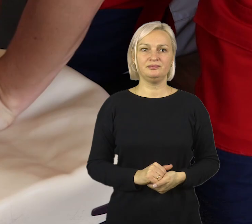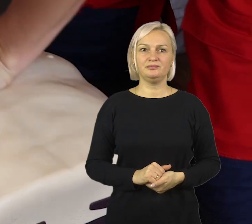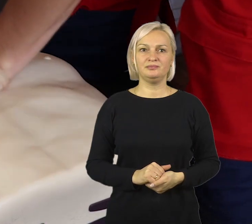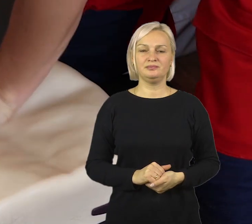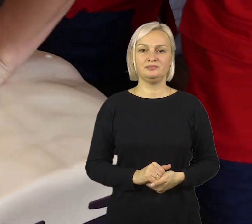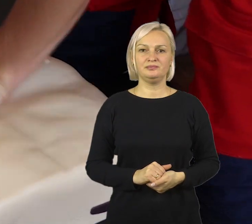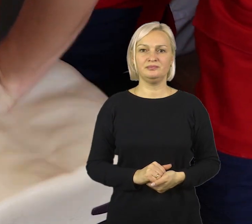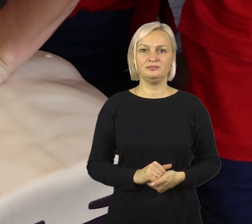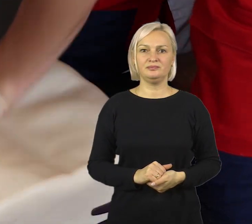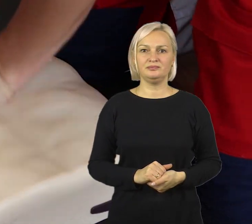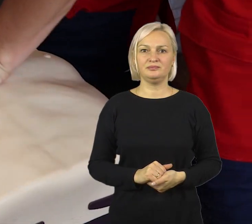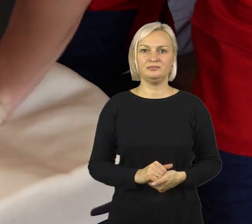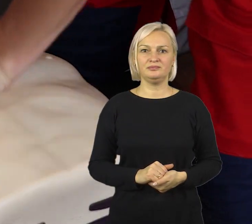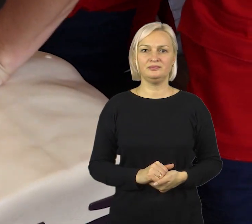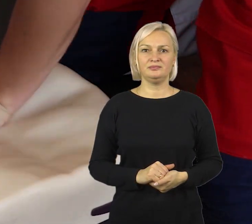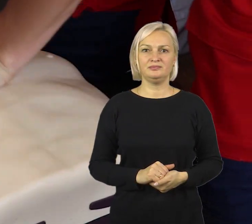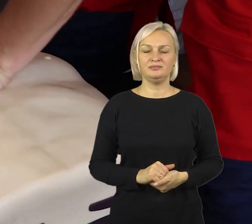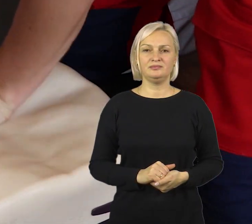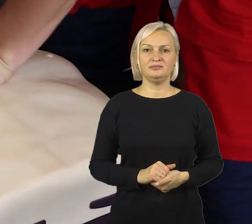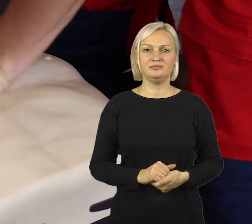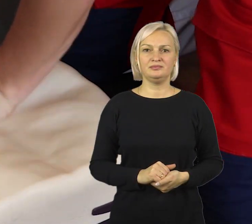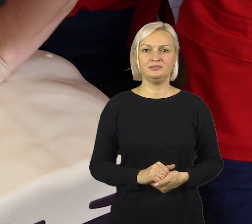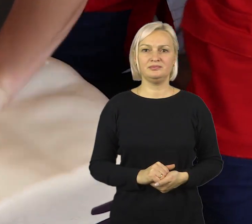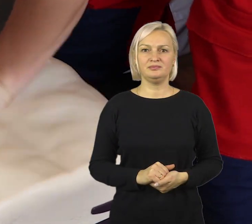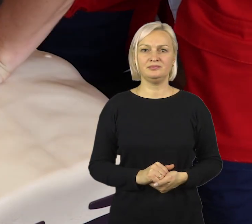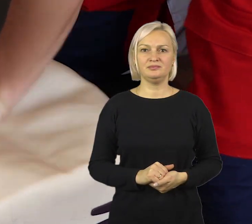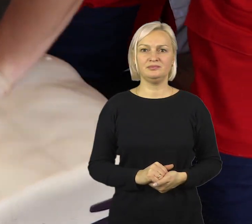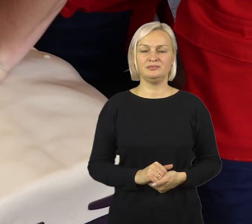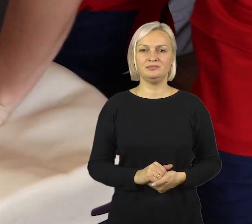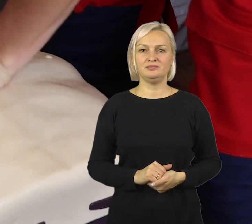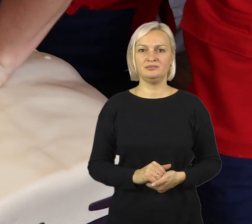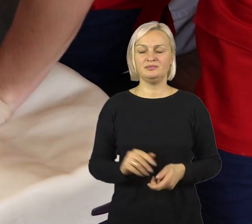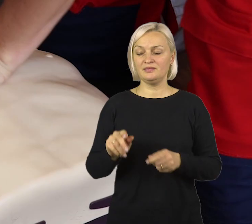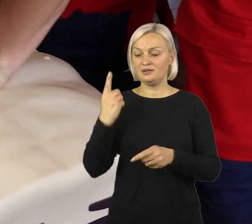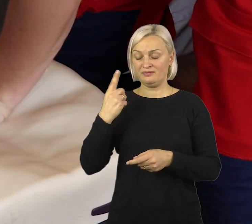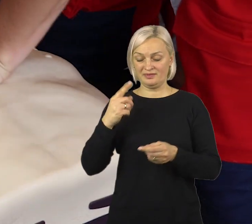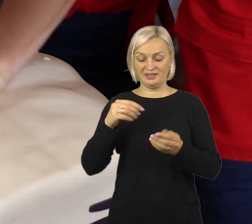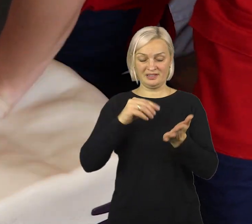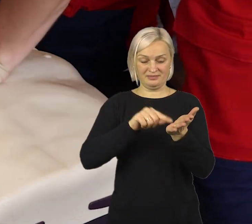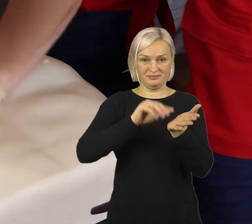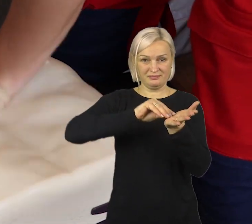Žalią mygtuką.